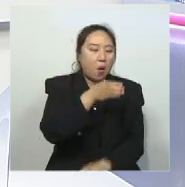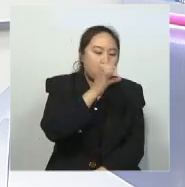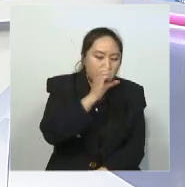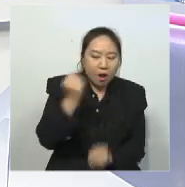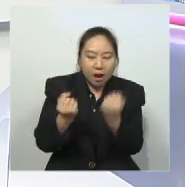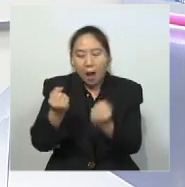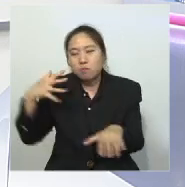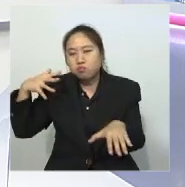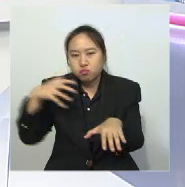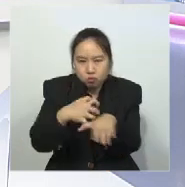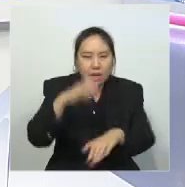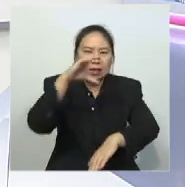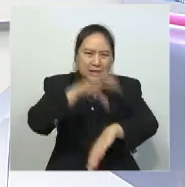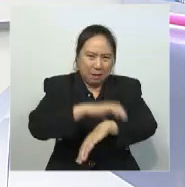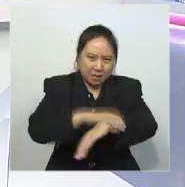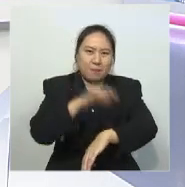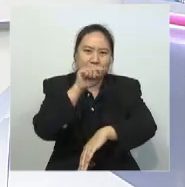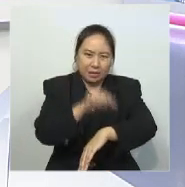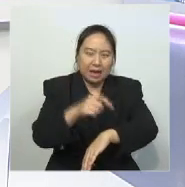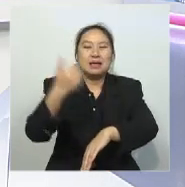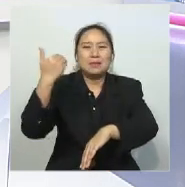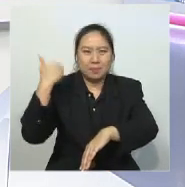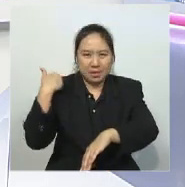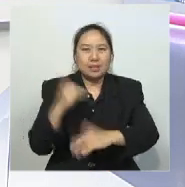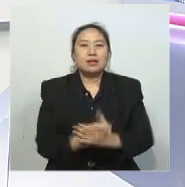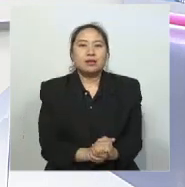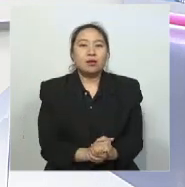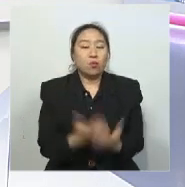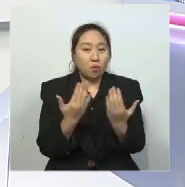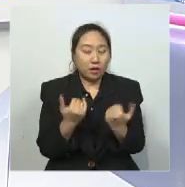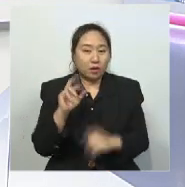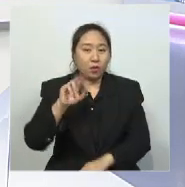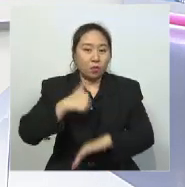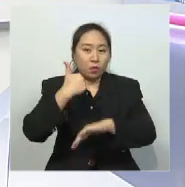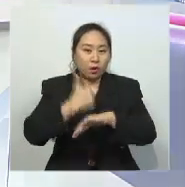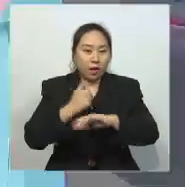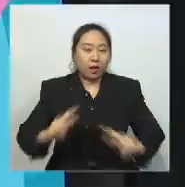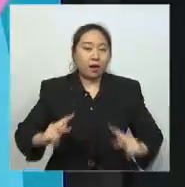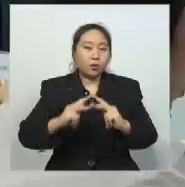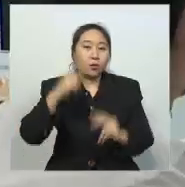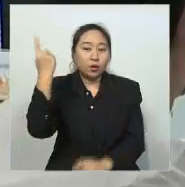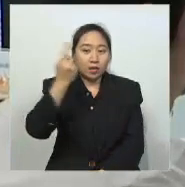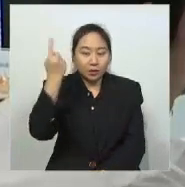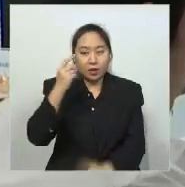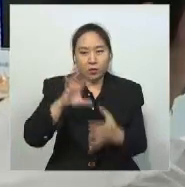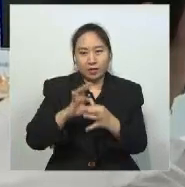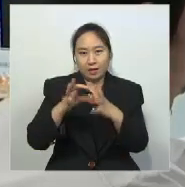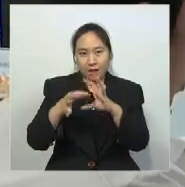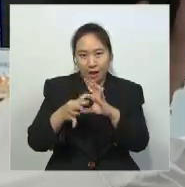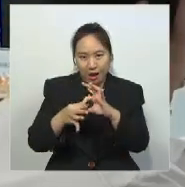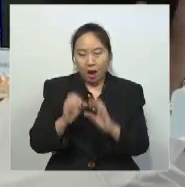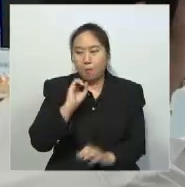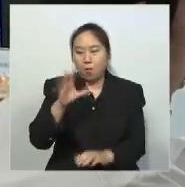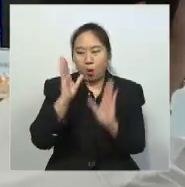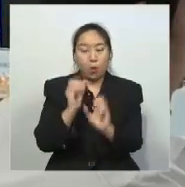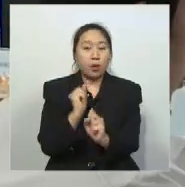อุบัติเหตุที่เกิดขึ้นจากเรื่องที่เราเน้นย้ำมาสม่ำเสมอนะคะซึ่งในวันนี้รัฐมนตรีว่าการกระทรวงการท่องเที่ยวและกีฬาก็ได้กำชับให้เจ้าหน้าที่